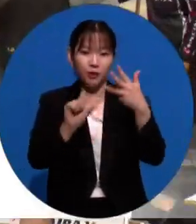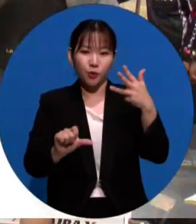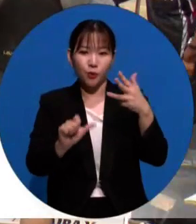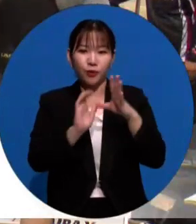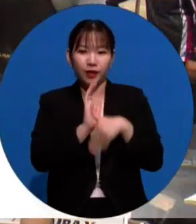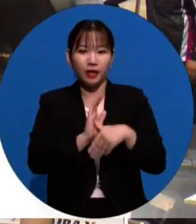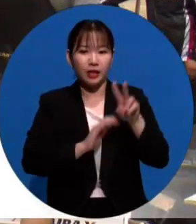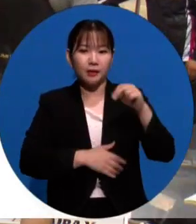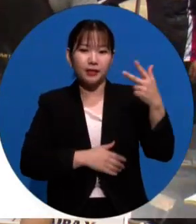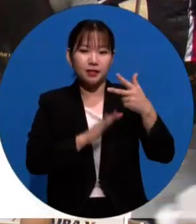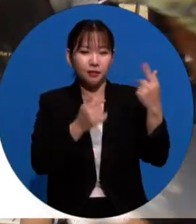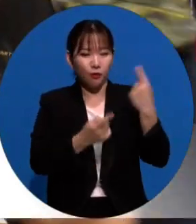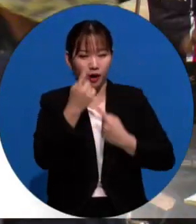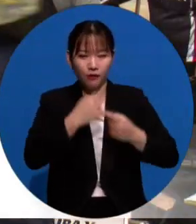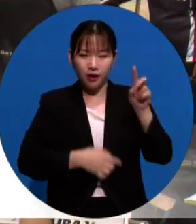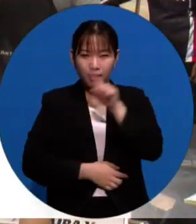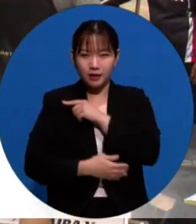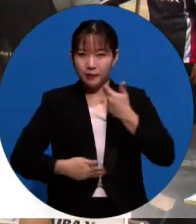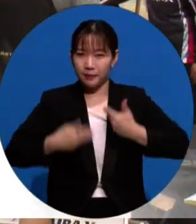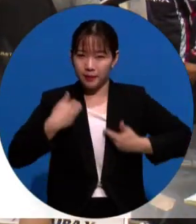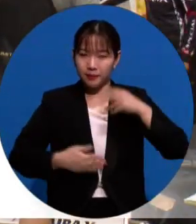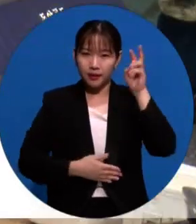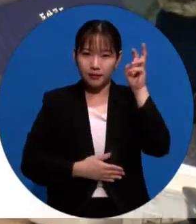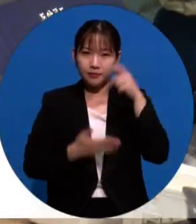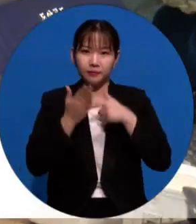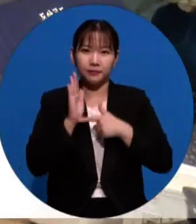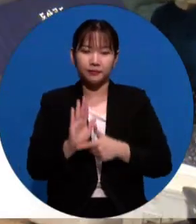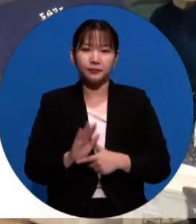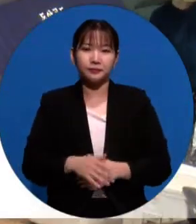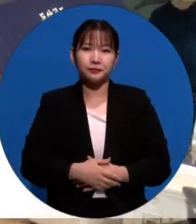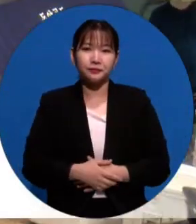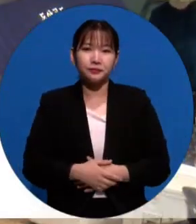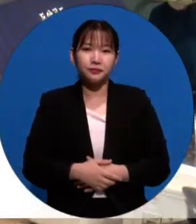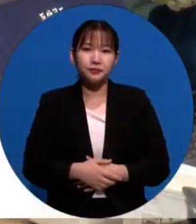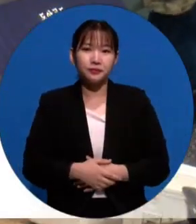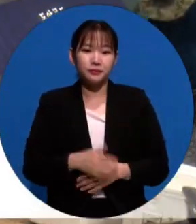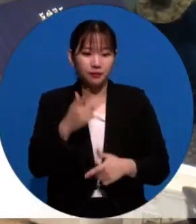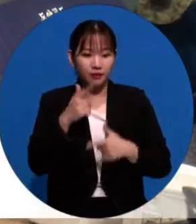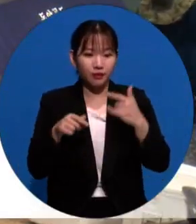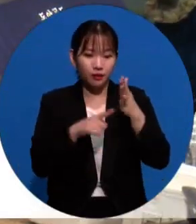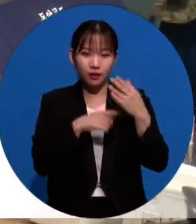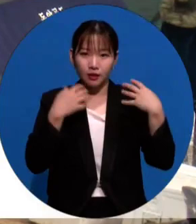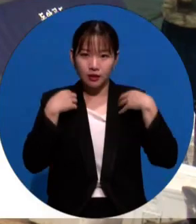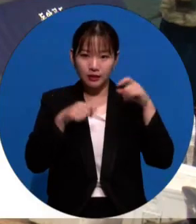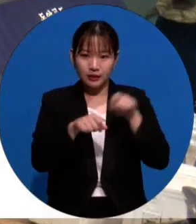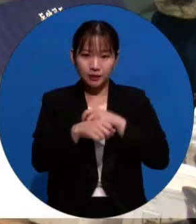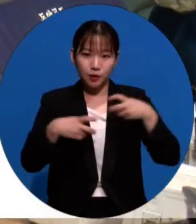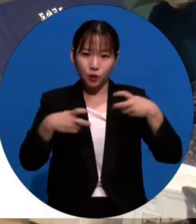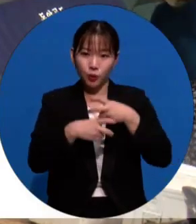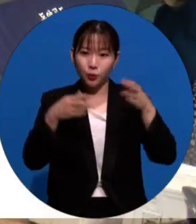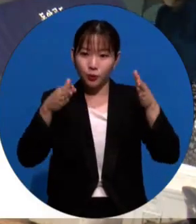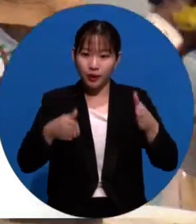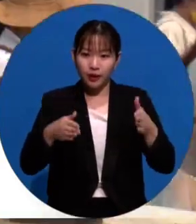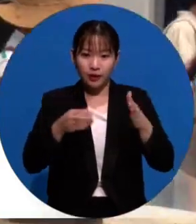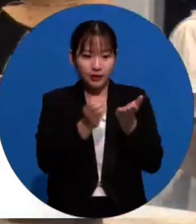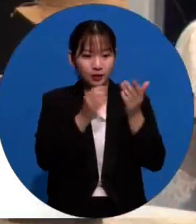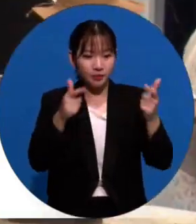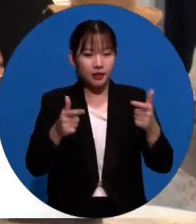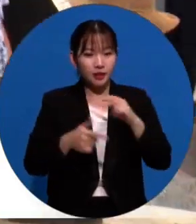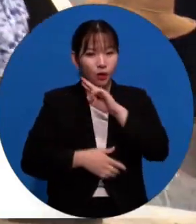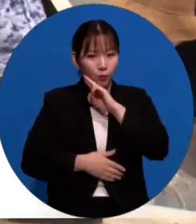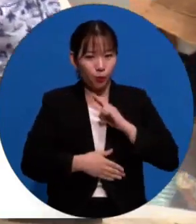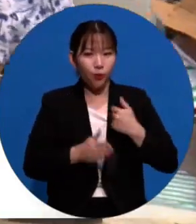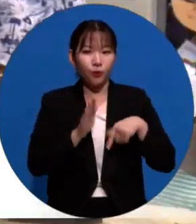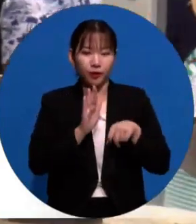2만 7천여 명이 몰려 가장 혼잡할 것으로 예상했습니다. 목포해수청은 특별수송기관 섬지역 이용객들의 편의를